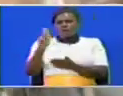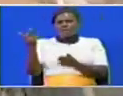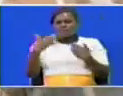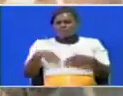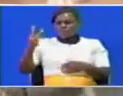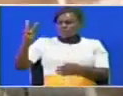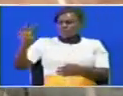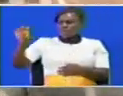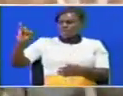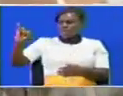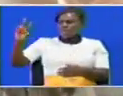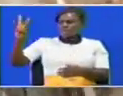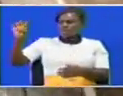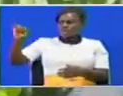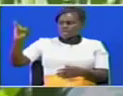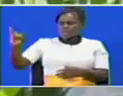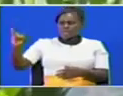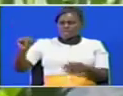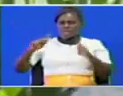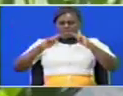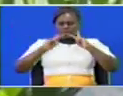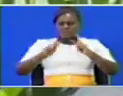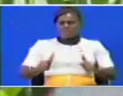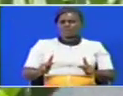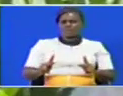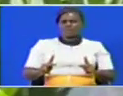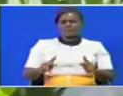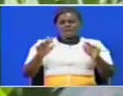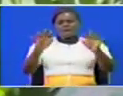West Pokot, it's actually a home of peace. It's a home